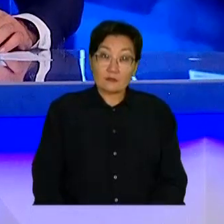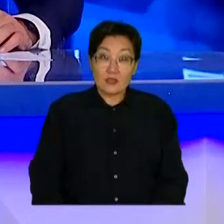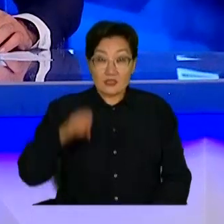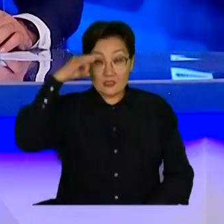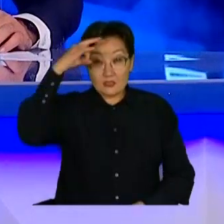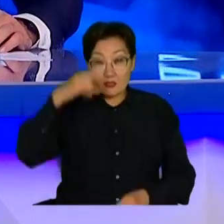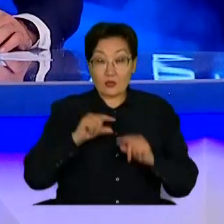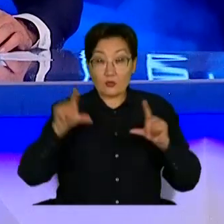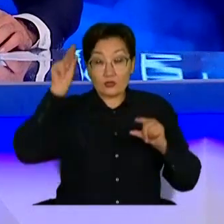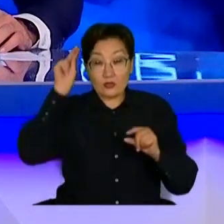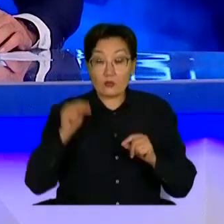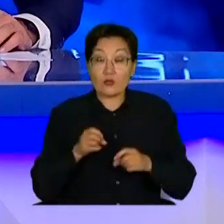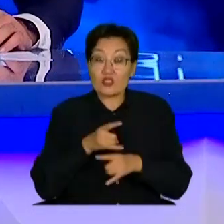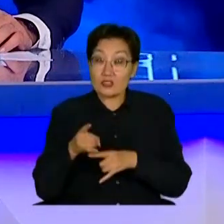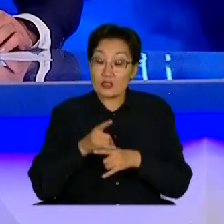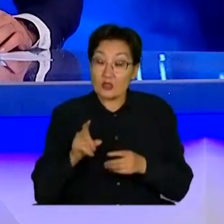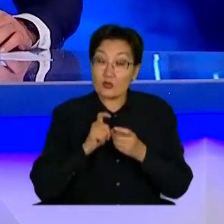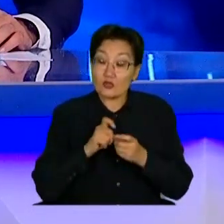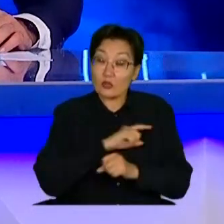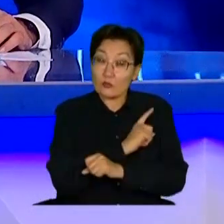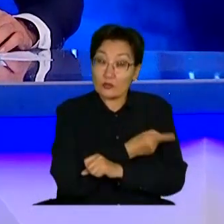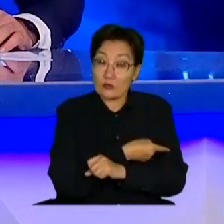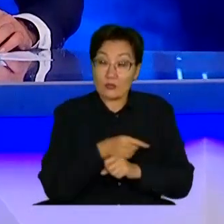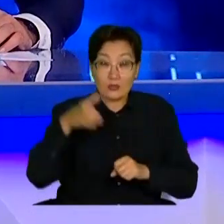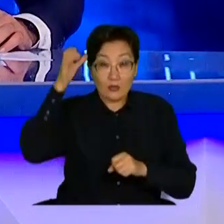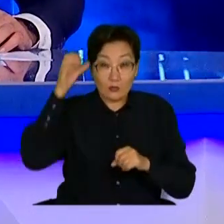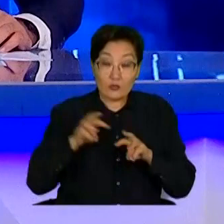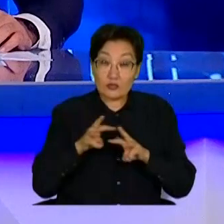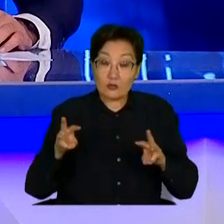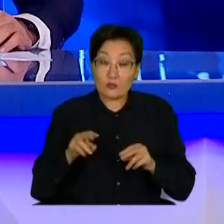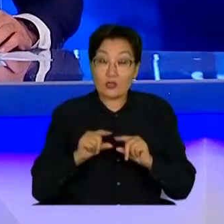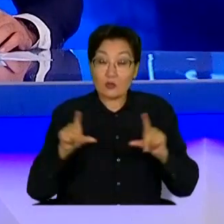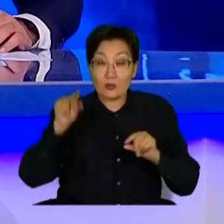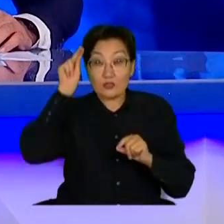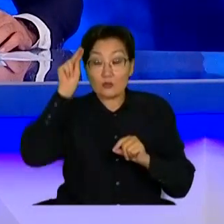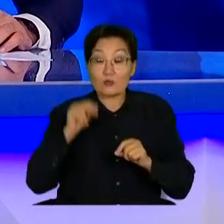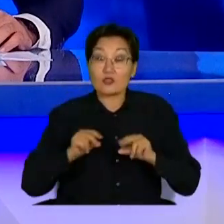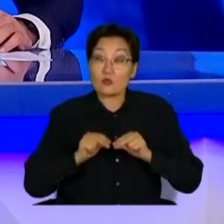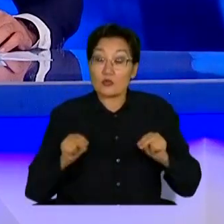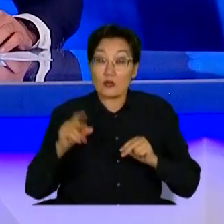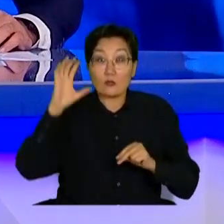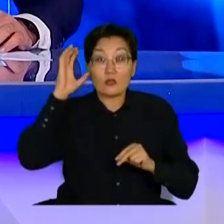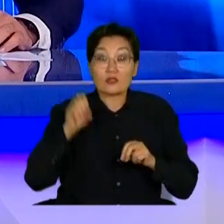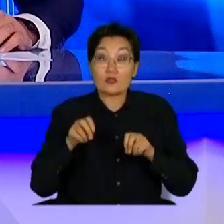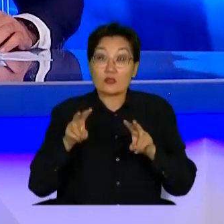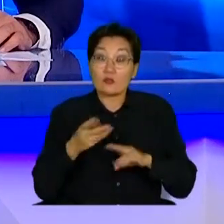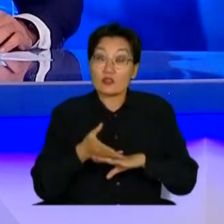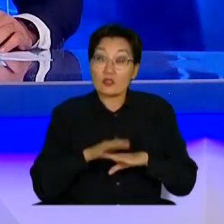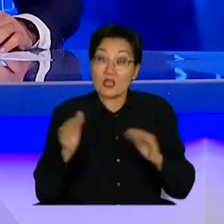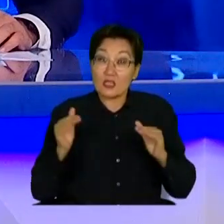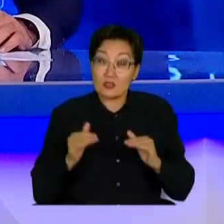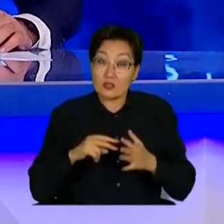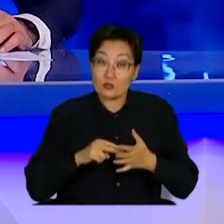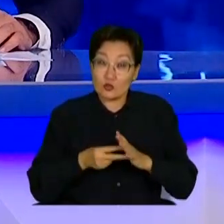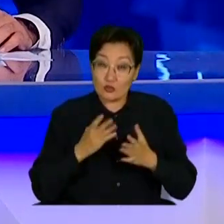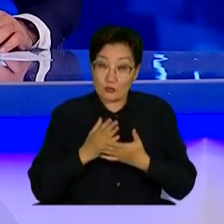Еліміздің мектептерінде буллингпен күрес күшейтіледі. Оқу ағарту министрлігі білім ошақтарында педагог, психологтардың жүктемесін азайтуды